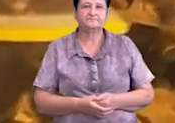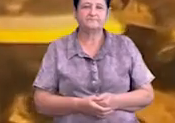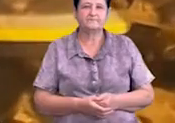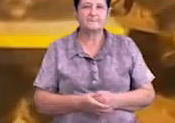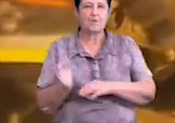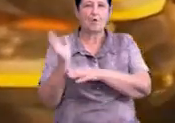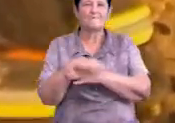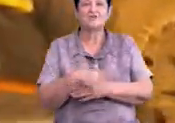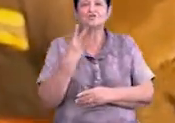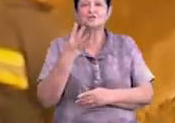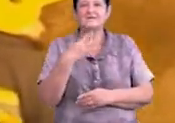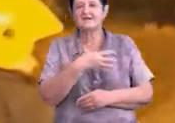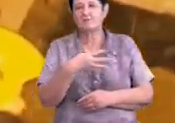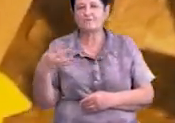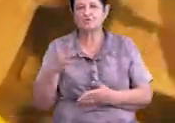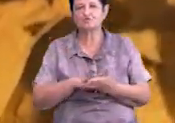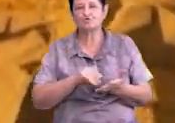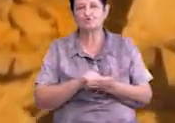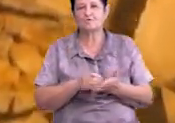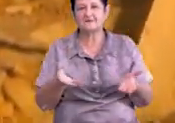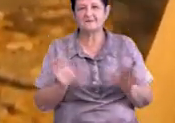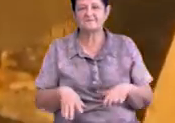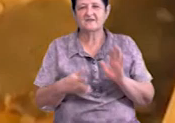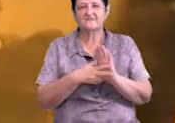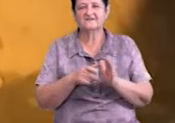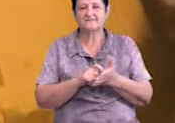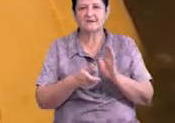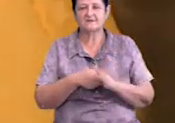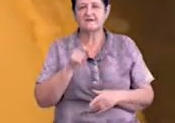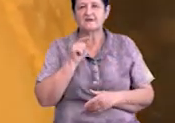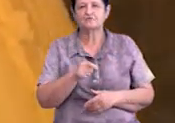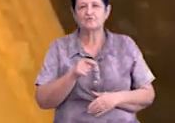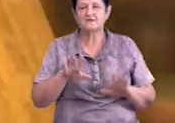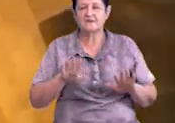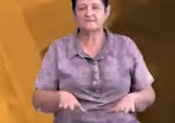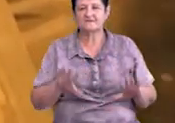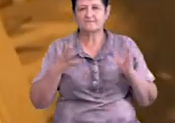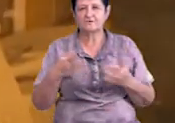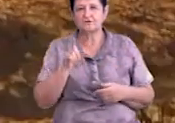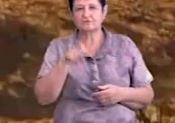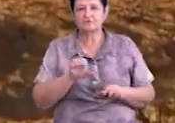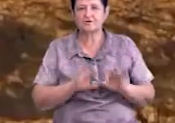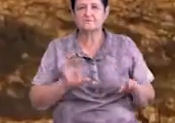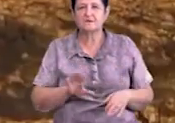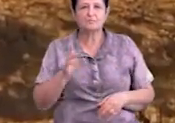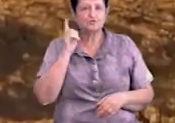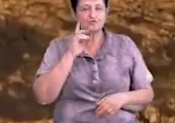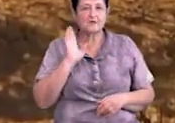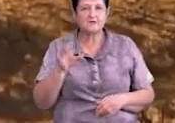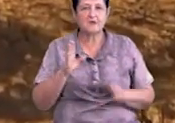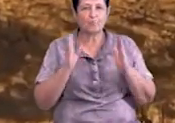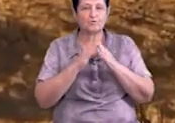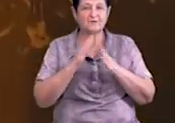Обвалилися 4 поверхи, зруйнованими лишилися 8 кімнат. Тоді ж на місці подій мешканці розповідали, що буквально чули, як будівля